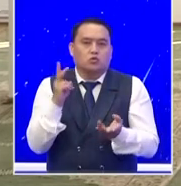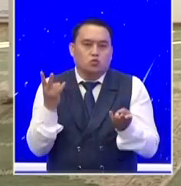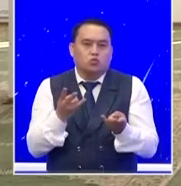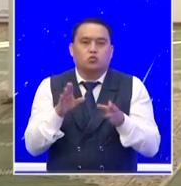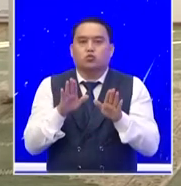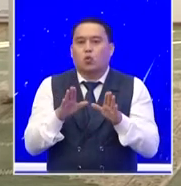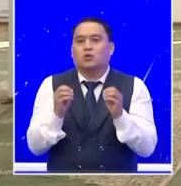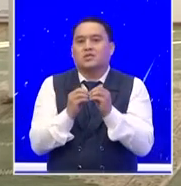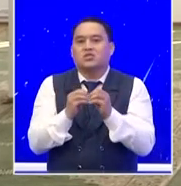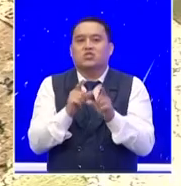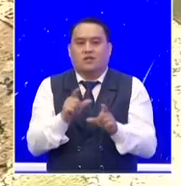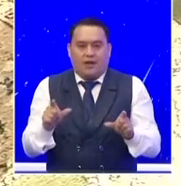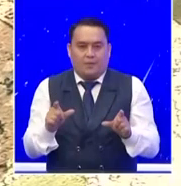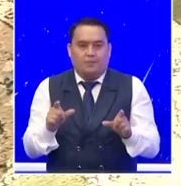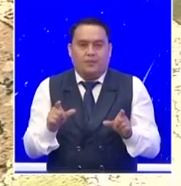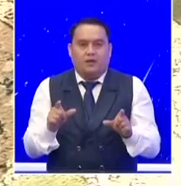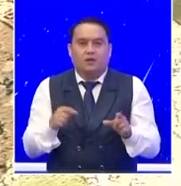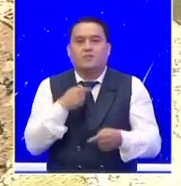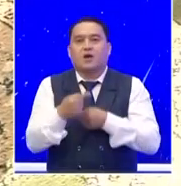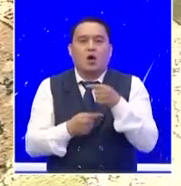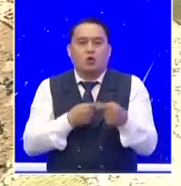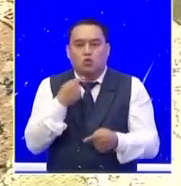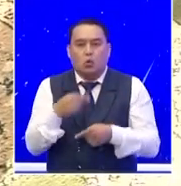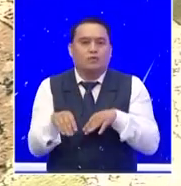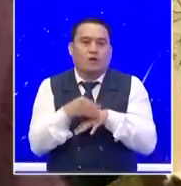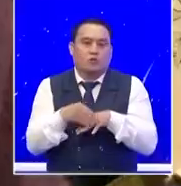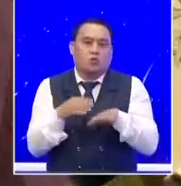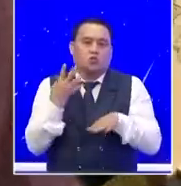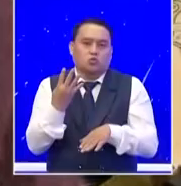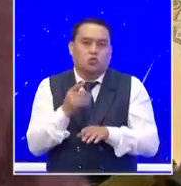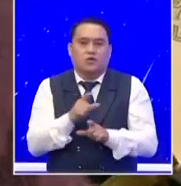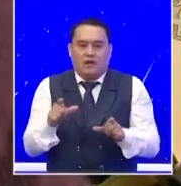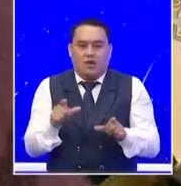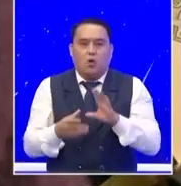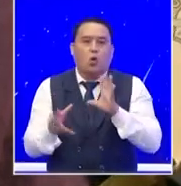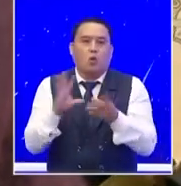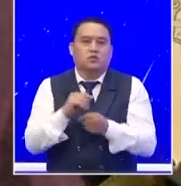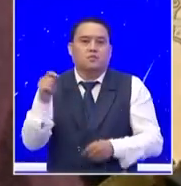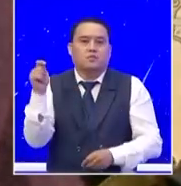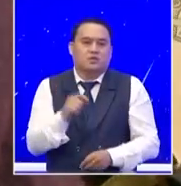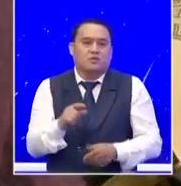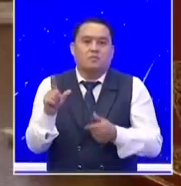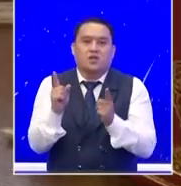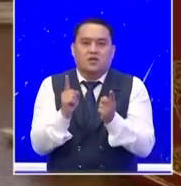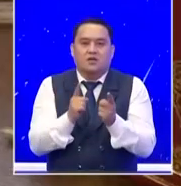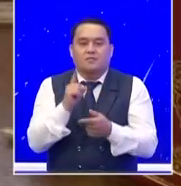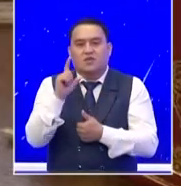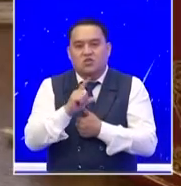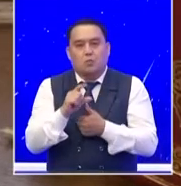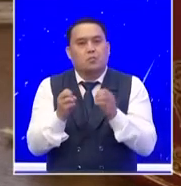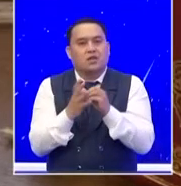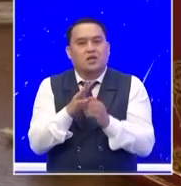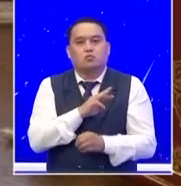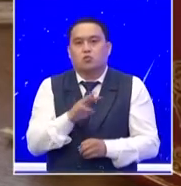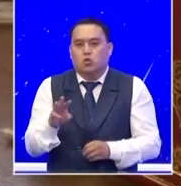находиться не более 10 человек. По религиозному бракосочетанию не более 4. Общее время пребывания в мечети не должно превышать